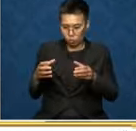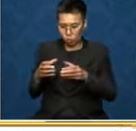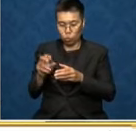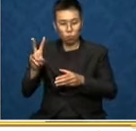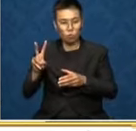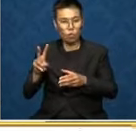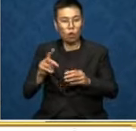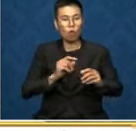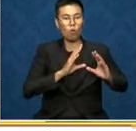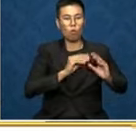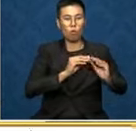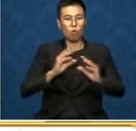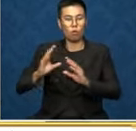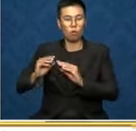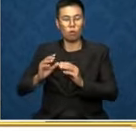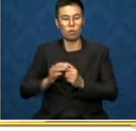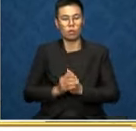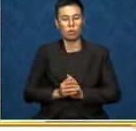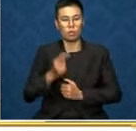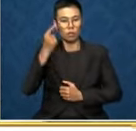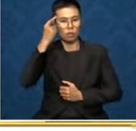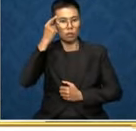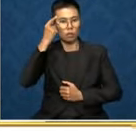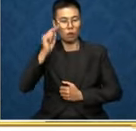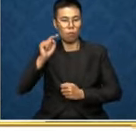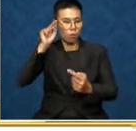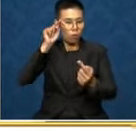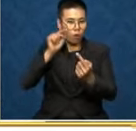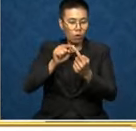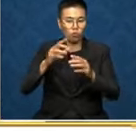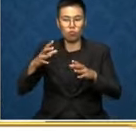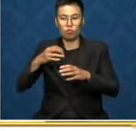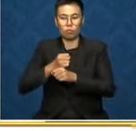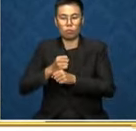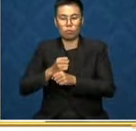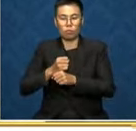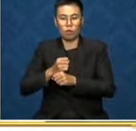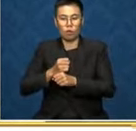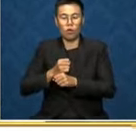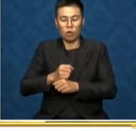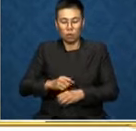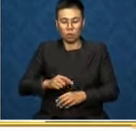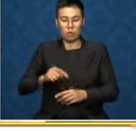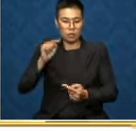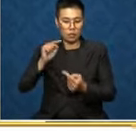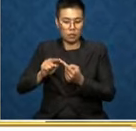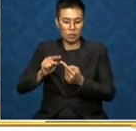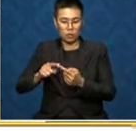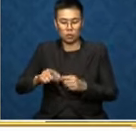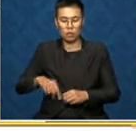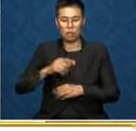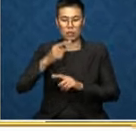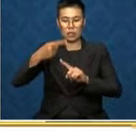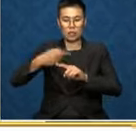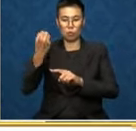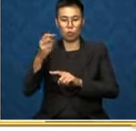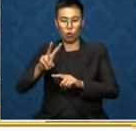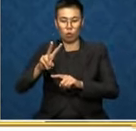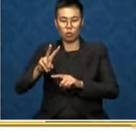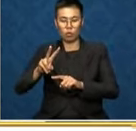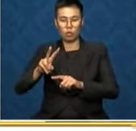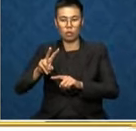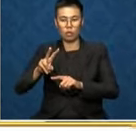ค่ะโดยคณะกรรมการวางเป้าหมายใหญ่ที่จะได้ข้อสรุปทั้งหมดภายในสิ้นเดือนธันวาคมปี 2566ก็คืออีกไม่กี่เนี่ยค่ะ